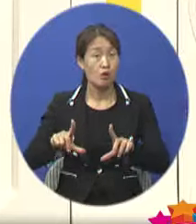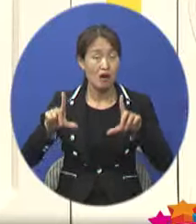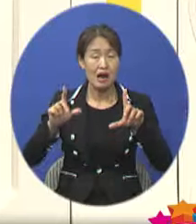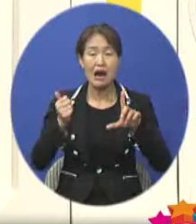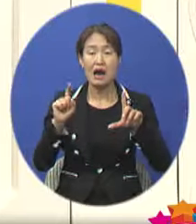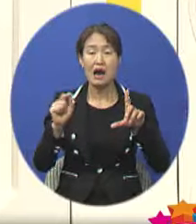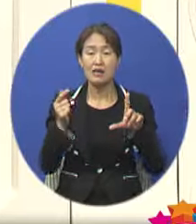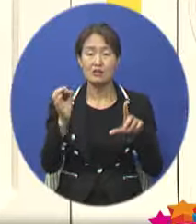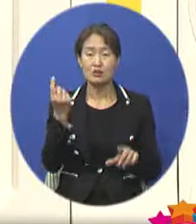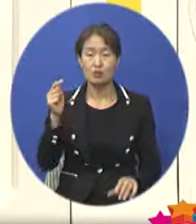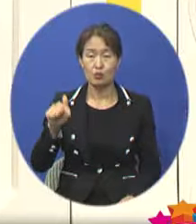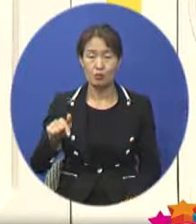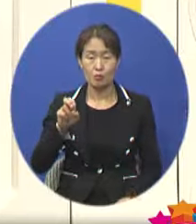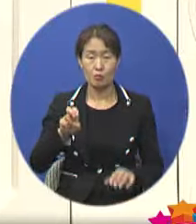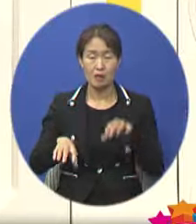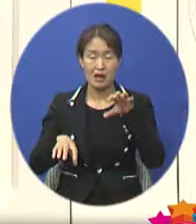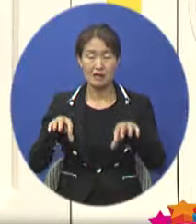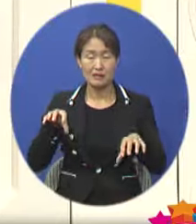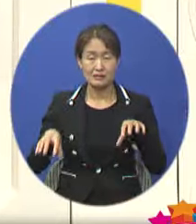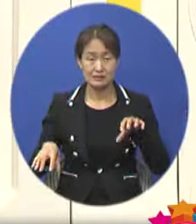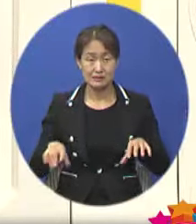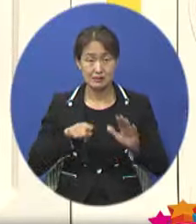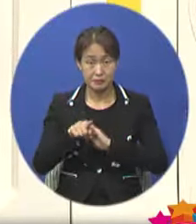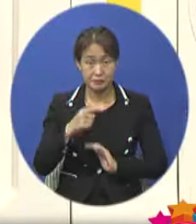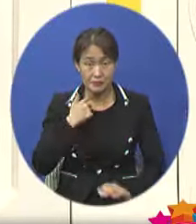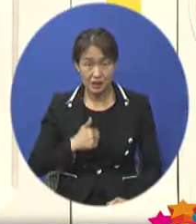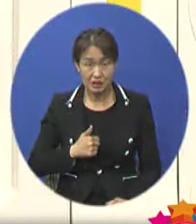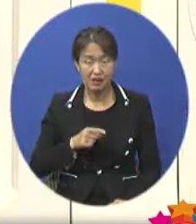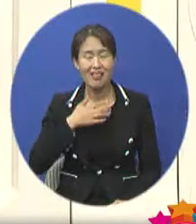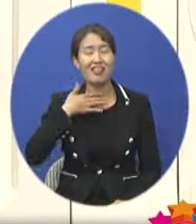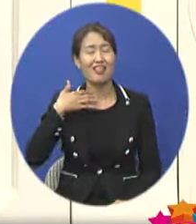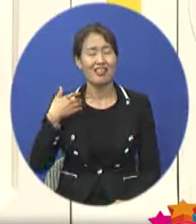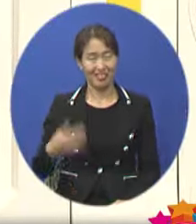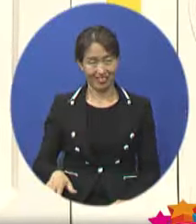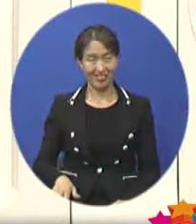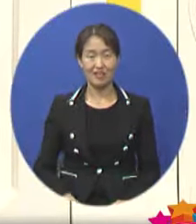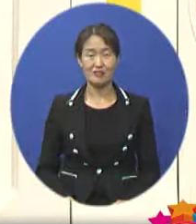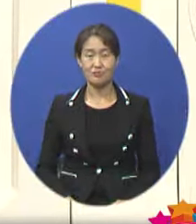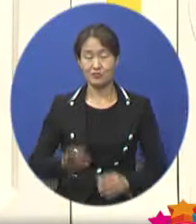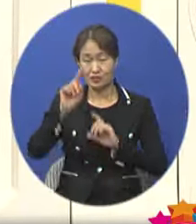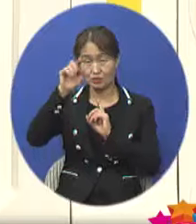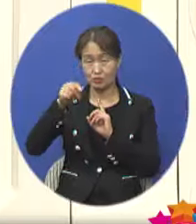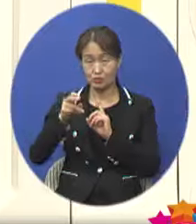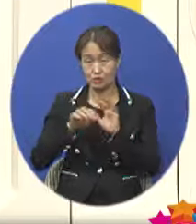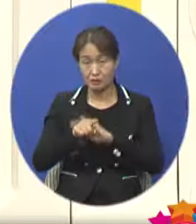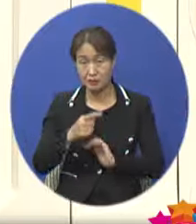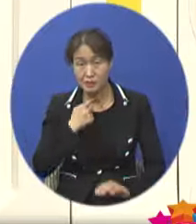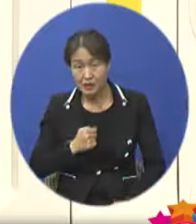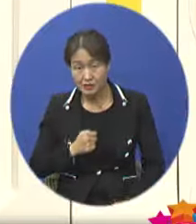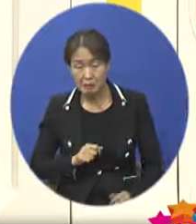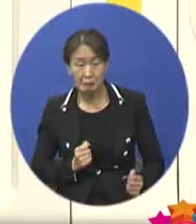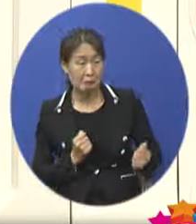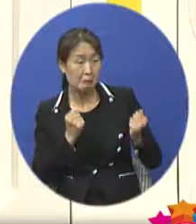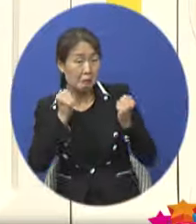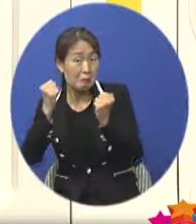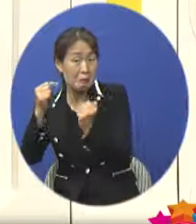한옥마을. 한옥마을. 전주 네네. 한옥마을. 한옥마을 가봤죠? 거기도 못 가봤. 못 가봤어요. 예, 이병호 씨 가보셨어요? 나 그 지나가만